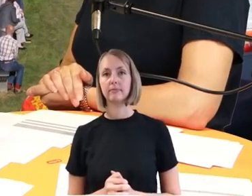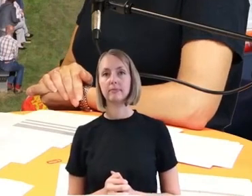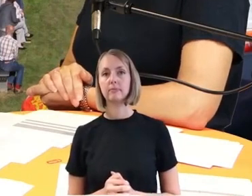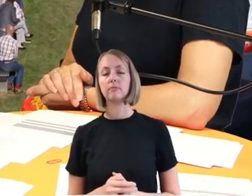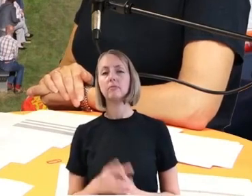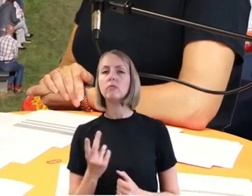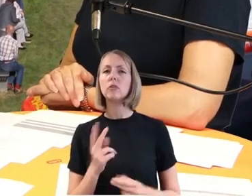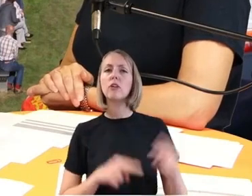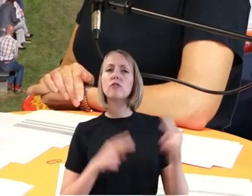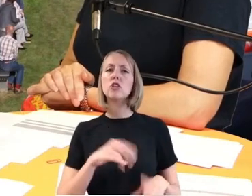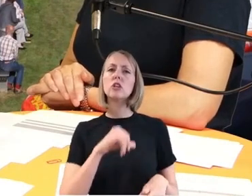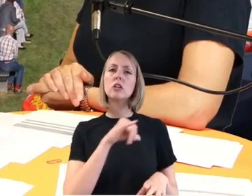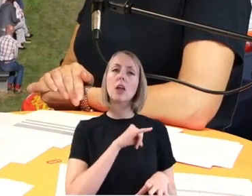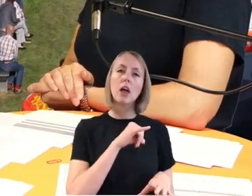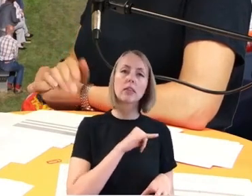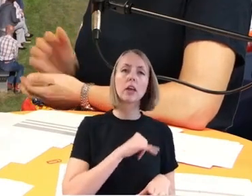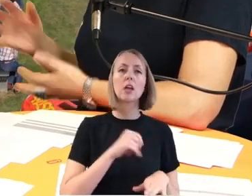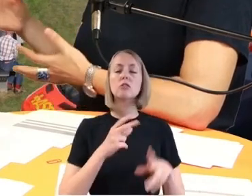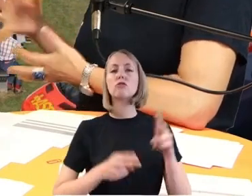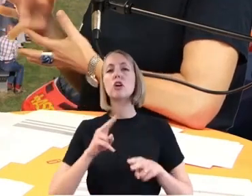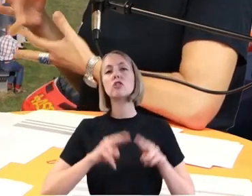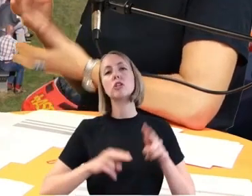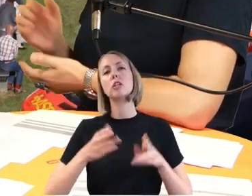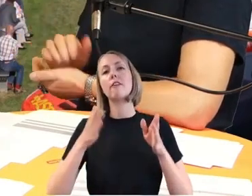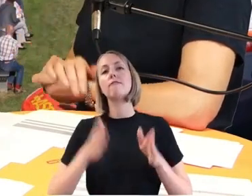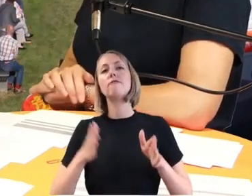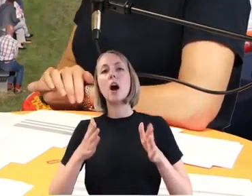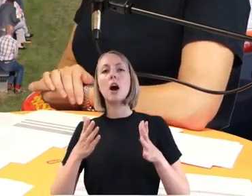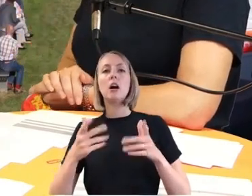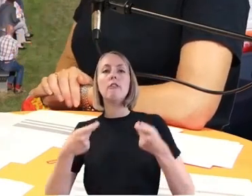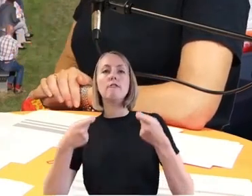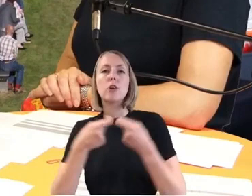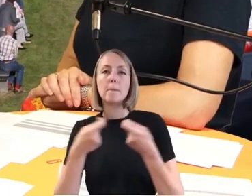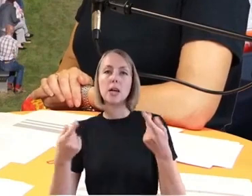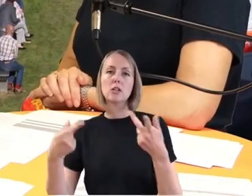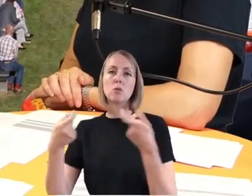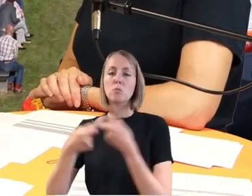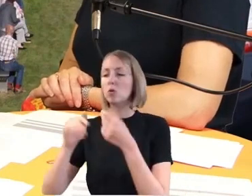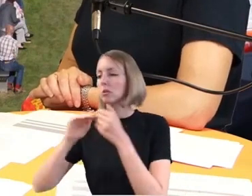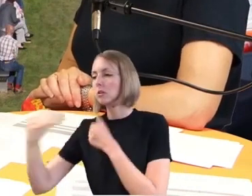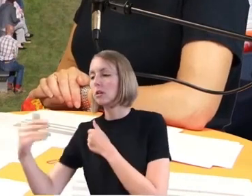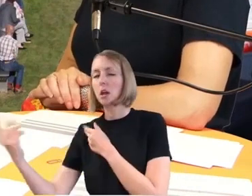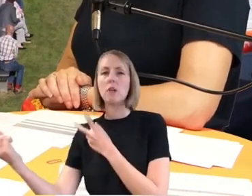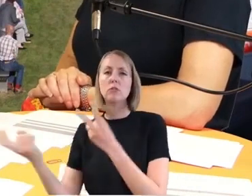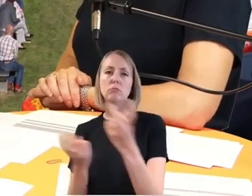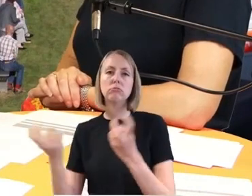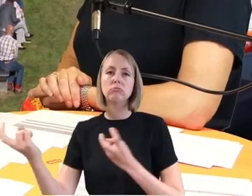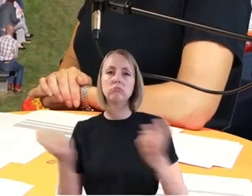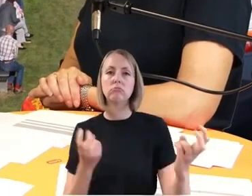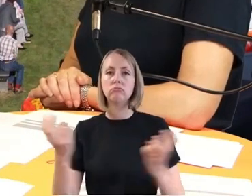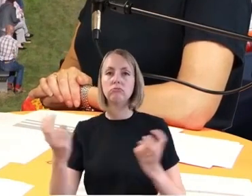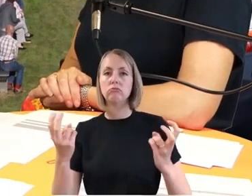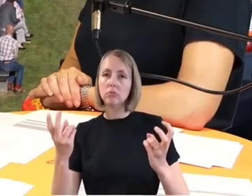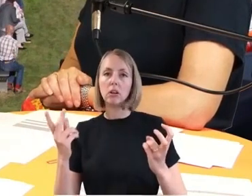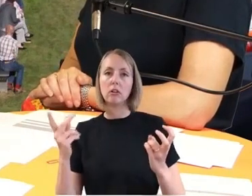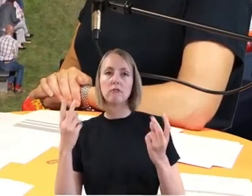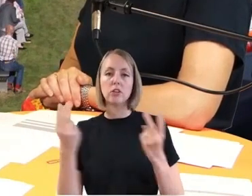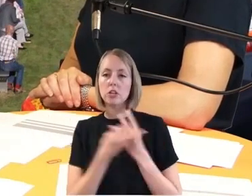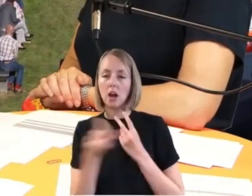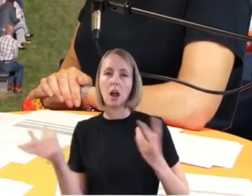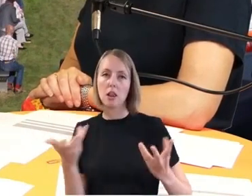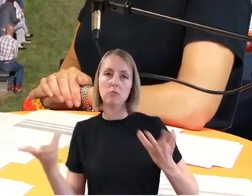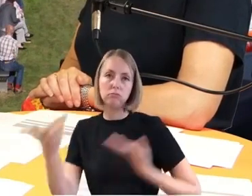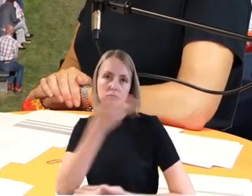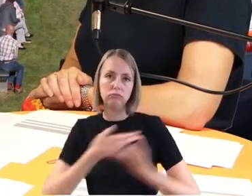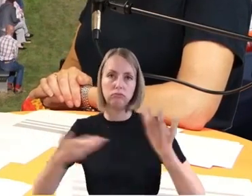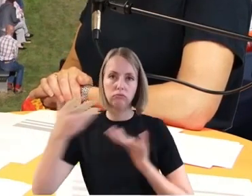auch Fachverbände mit irgendwie integrieren in das Endergebnis, was wir dann nachher haben werden. Und ich glaube, dass